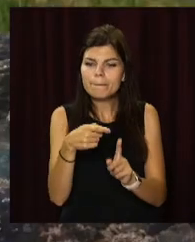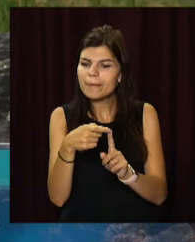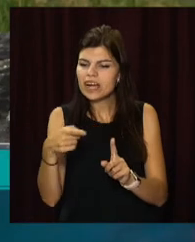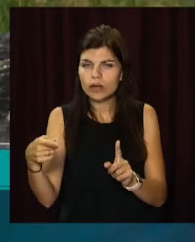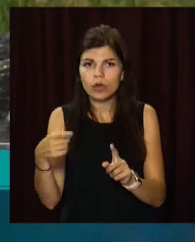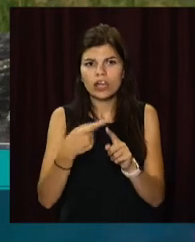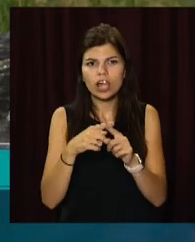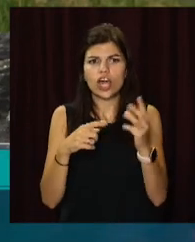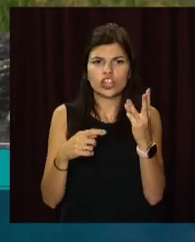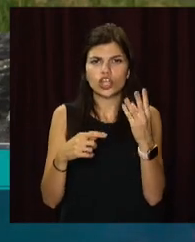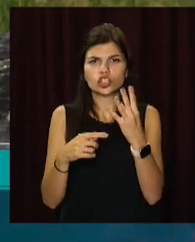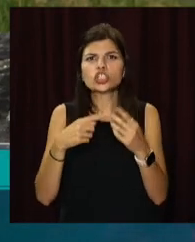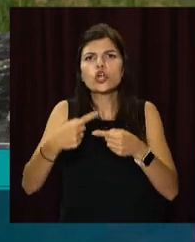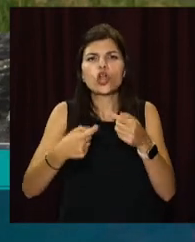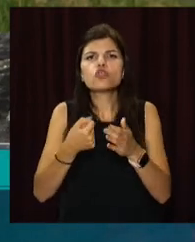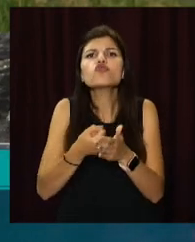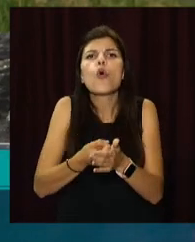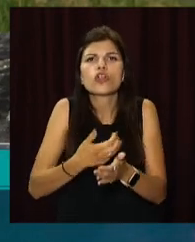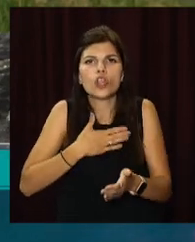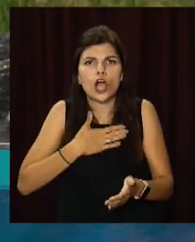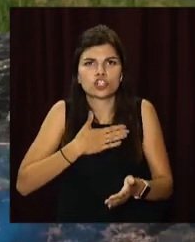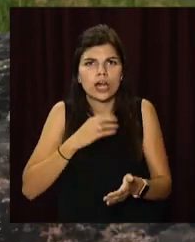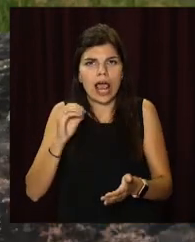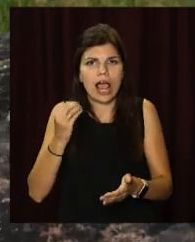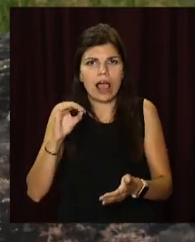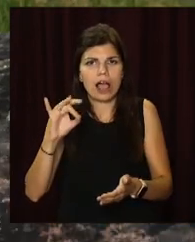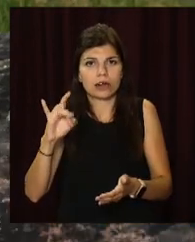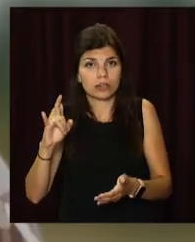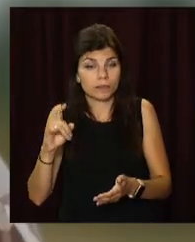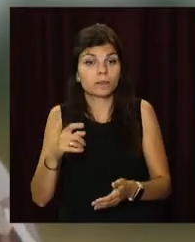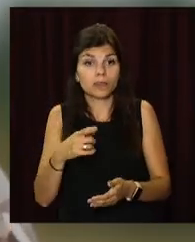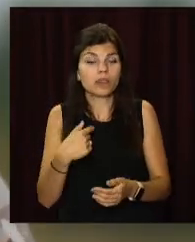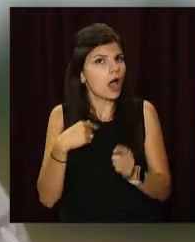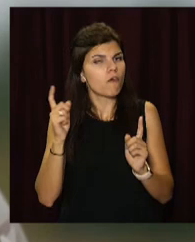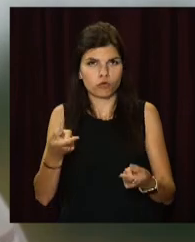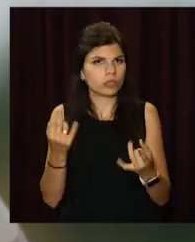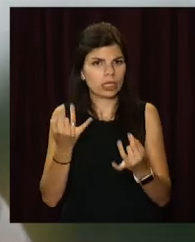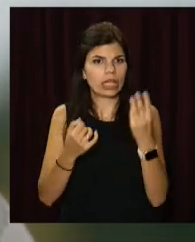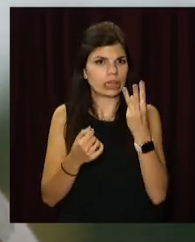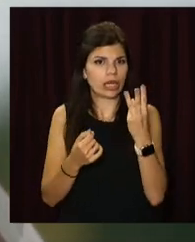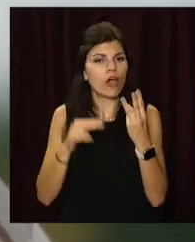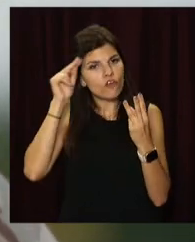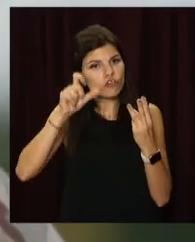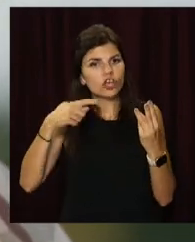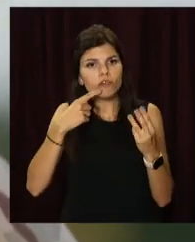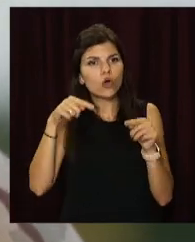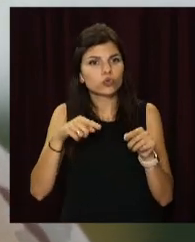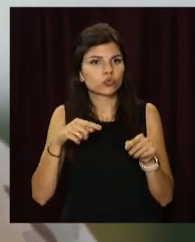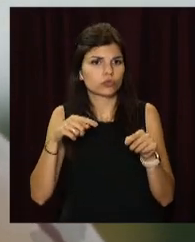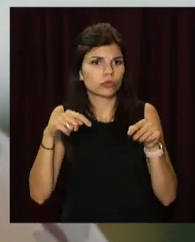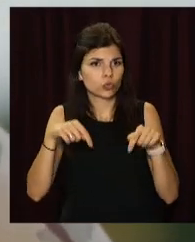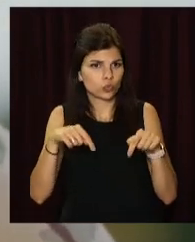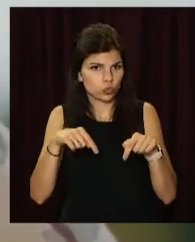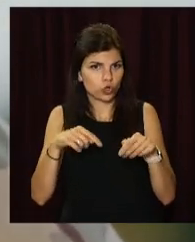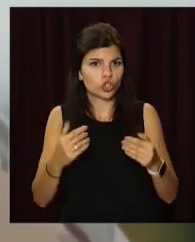це 3-4 століття до нашої ери. Нам особливо цікаво 3 століття. Вчені говорять, що тут в наших